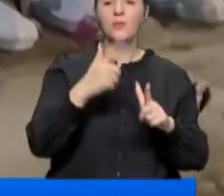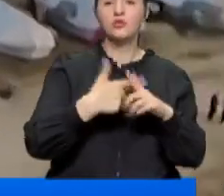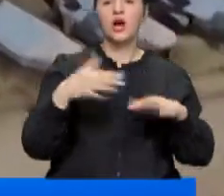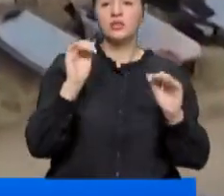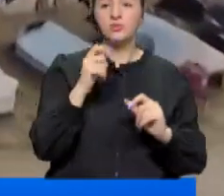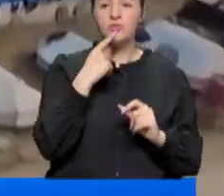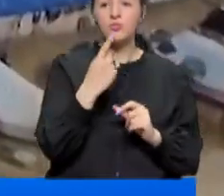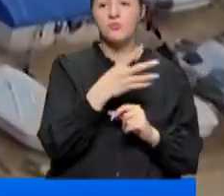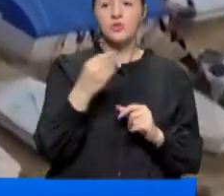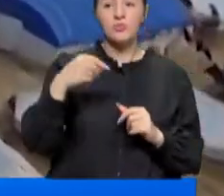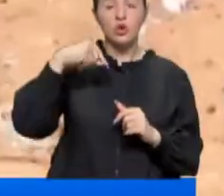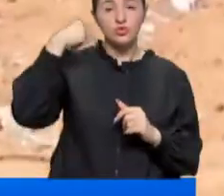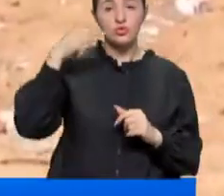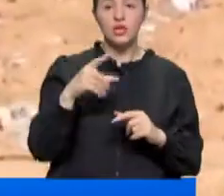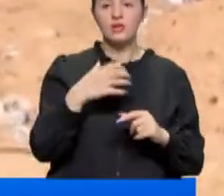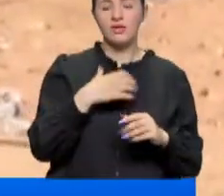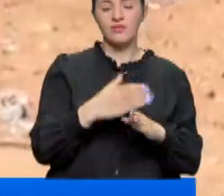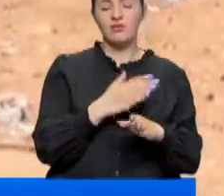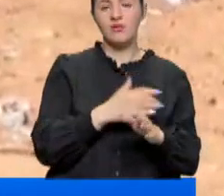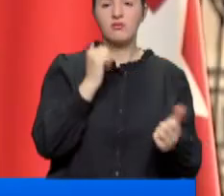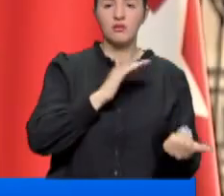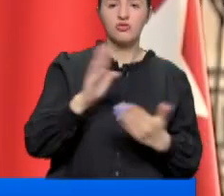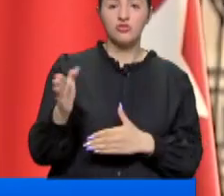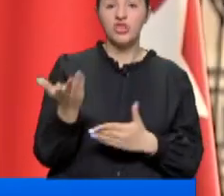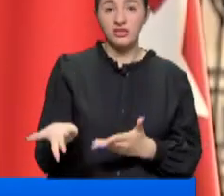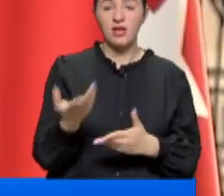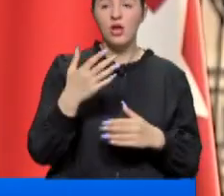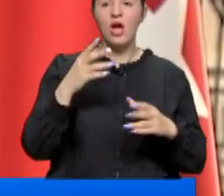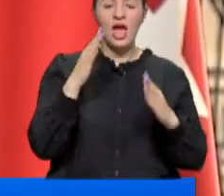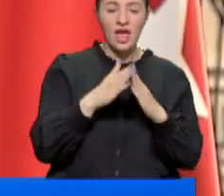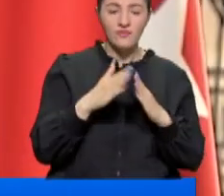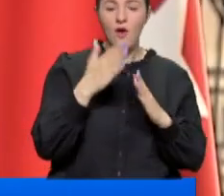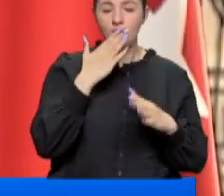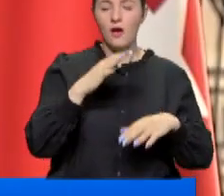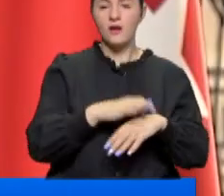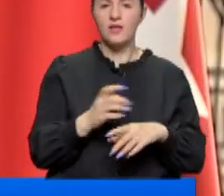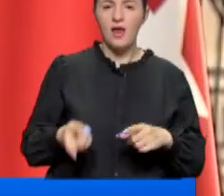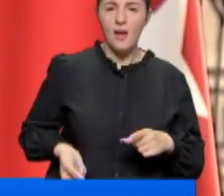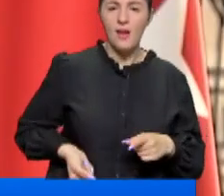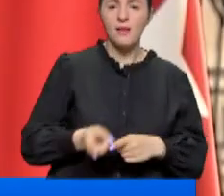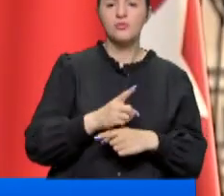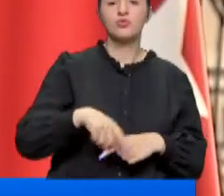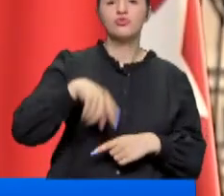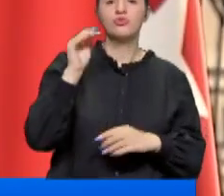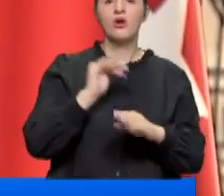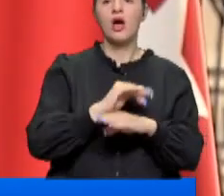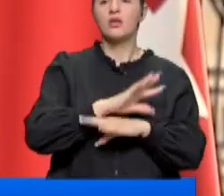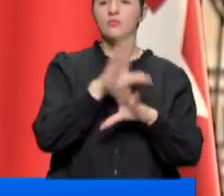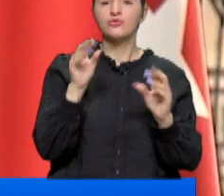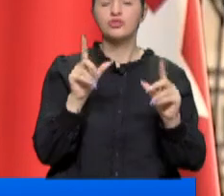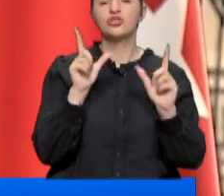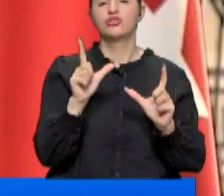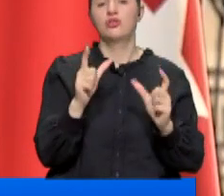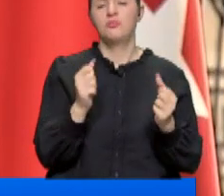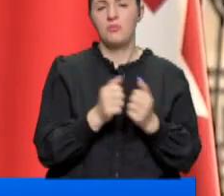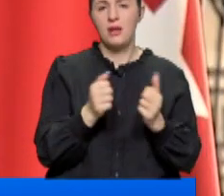Bu sayede 1 milyon suriyelinin ülkelerine döneceğini de konuttan okul ve hastaneye kadar günlük Hayatın tüm